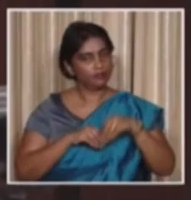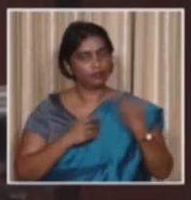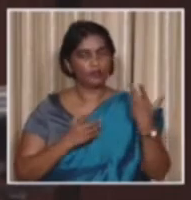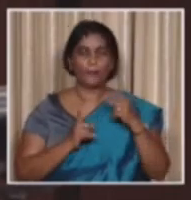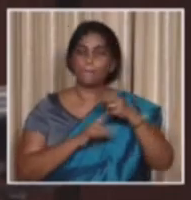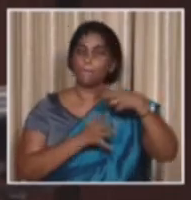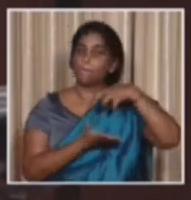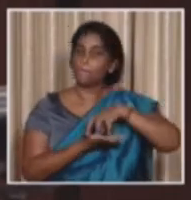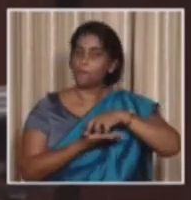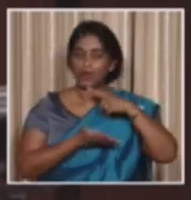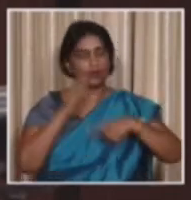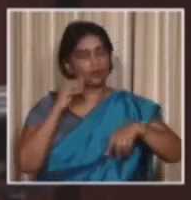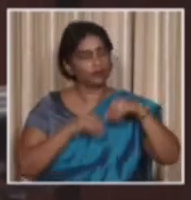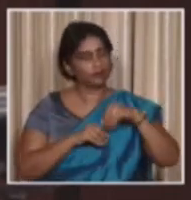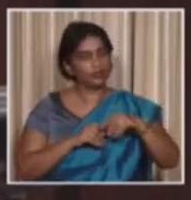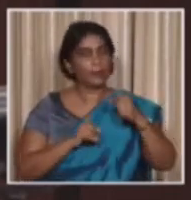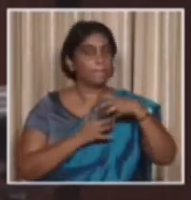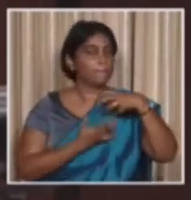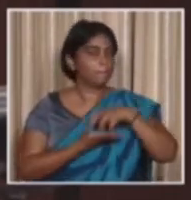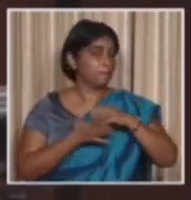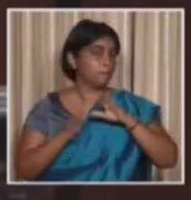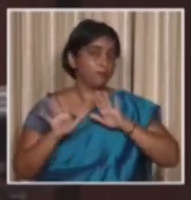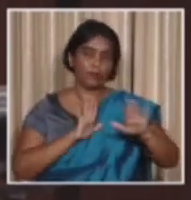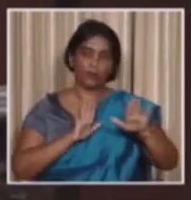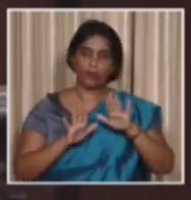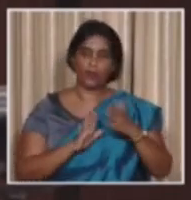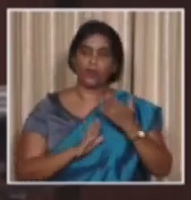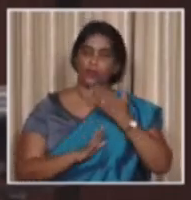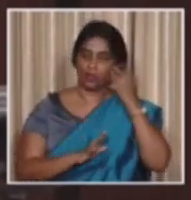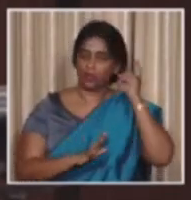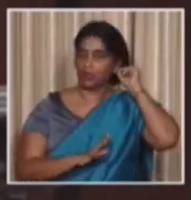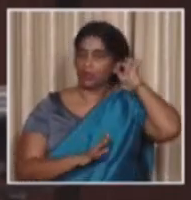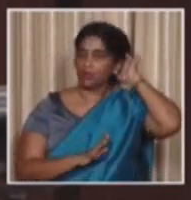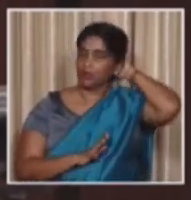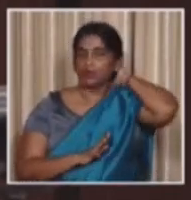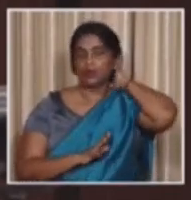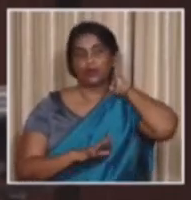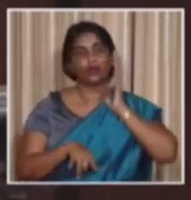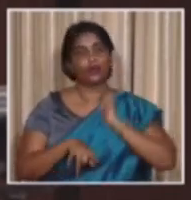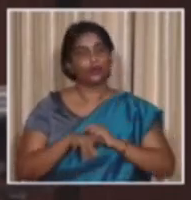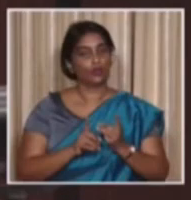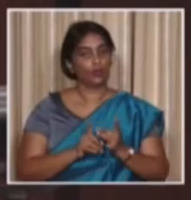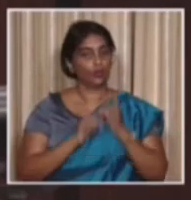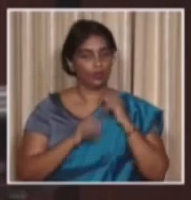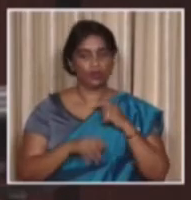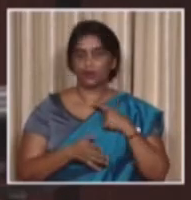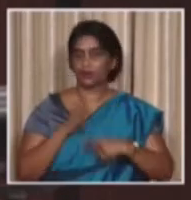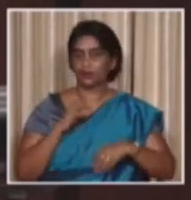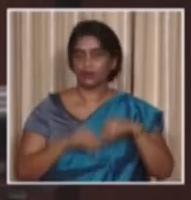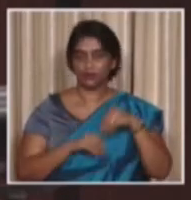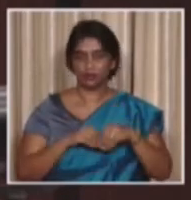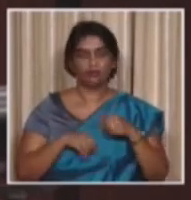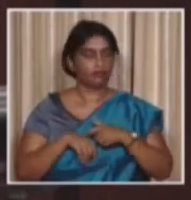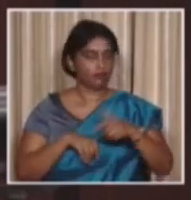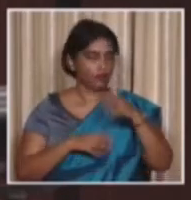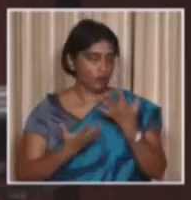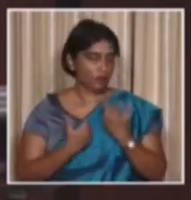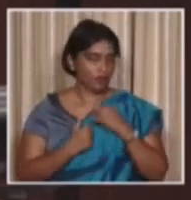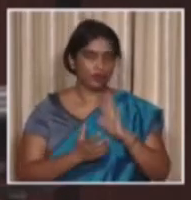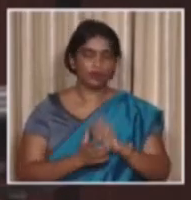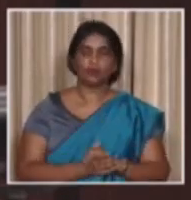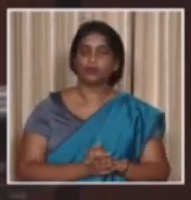தேர்தல்களாக இருந்தாலும் அந்த நேரத்தில் அதற்குரிய தேர்தல்கள் நடைபெற வேண்டும். அப்போதுதான் ஆட்சியாளர்களும் தமது ஆட்சி தொடர்பான